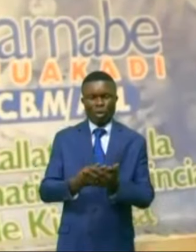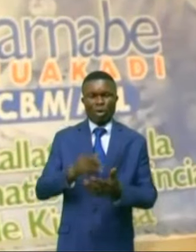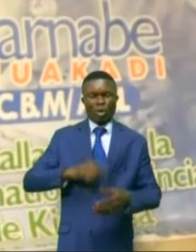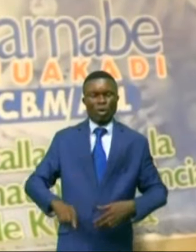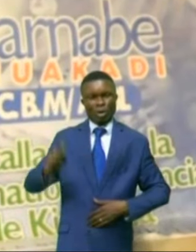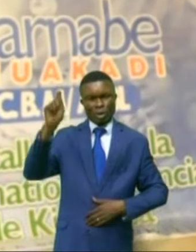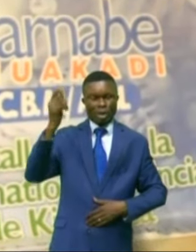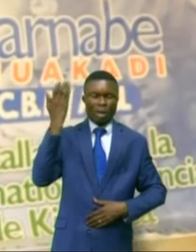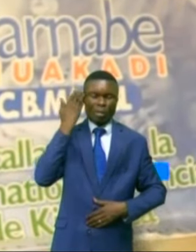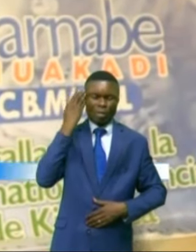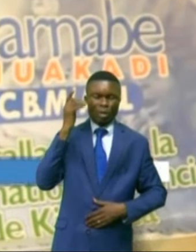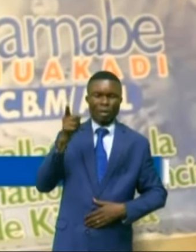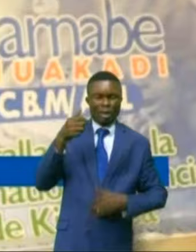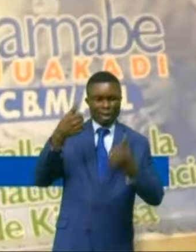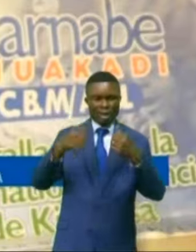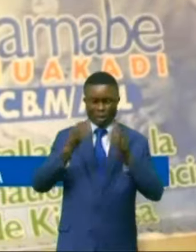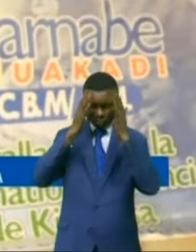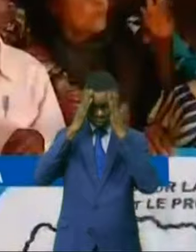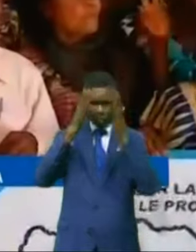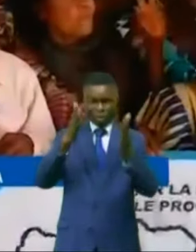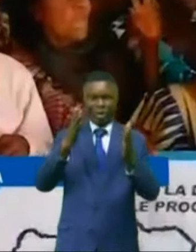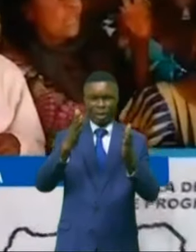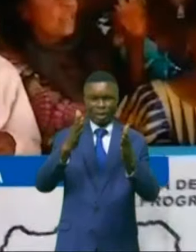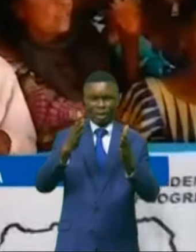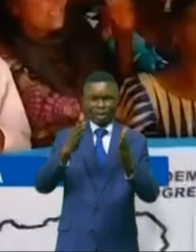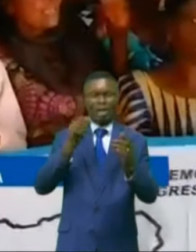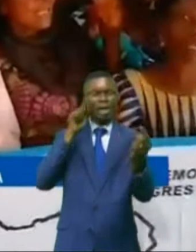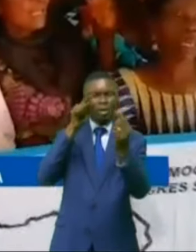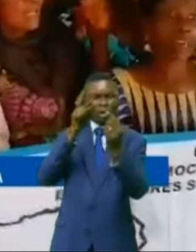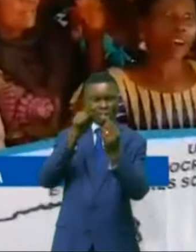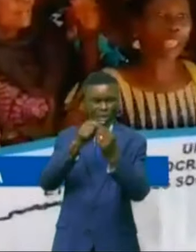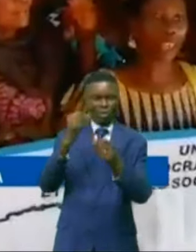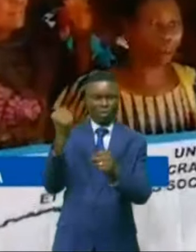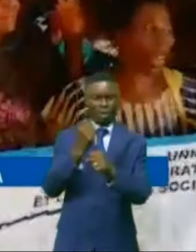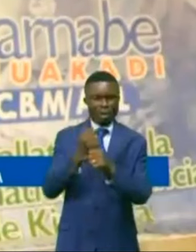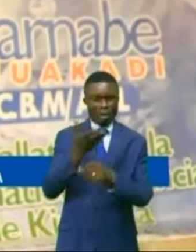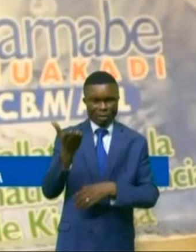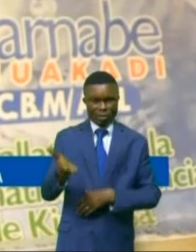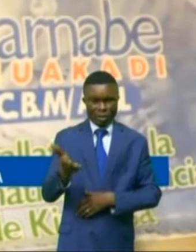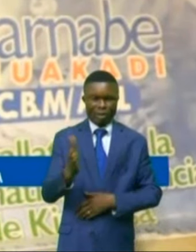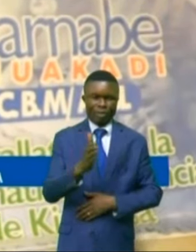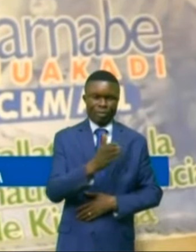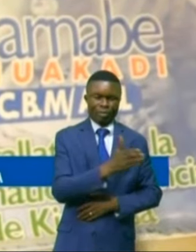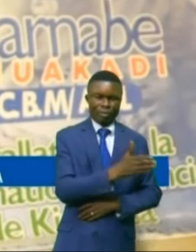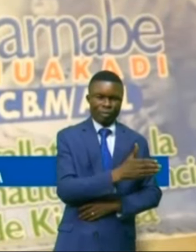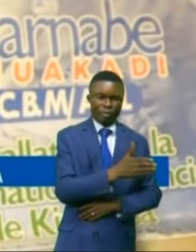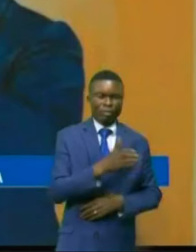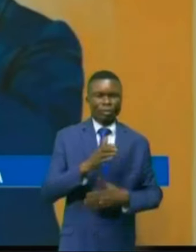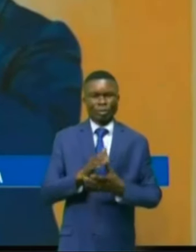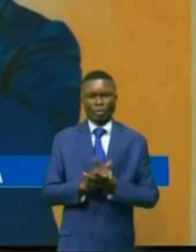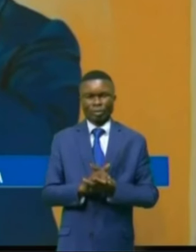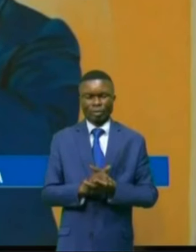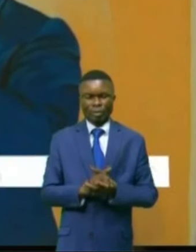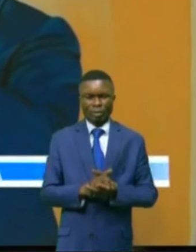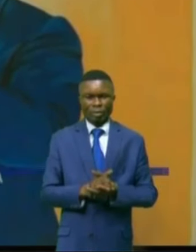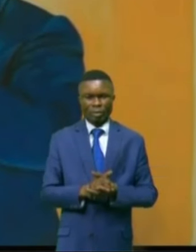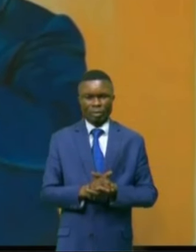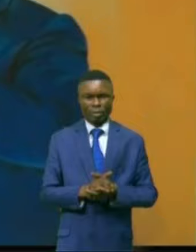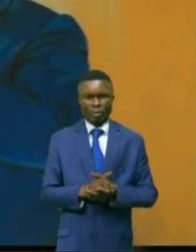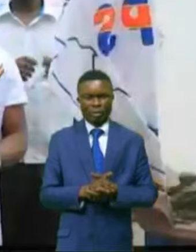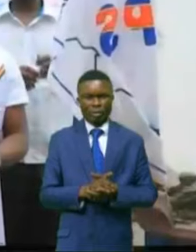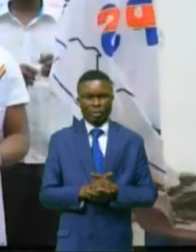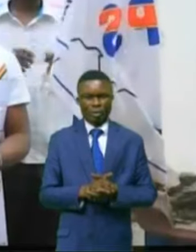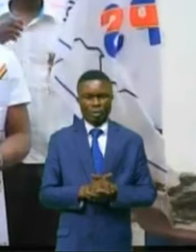Barnabé Mwakadi reste focus sur les objectifs professionnels. Les combattants Barnabé Mwakadi a un mental